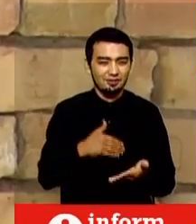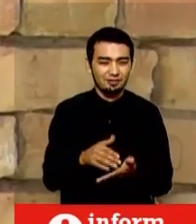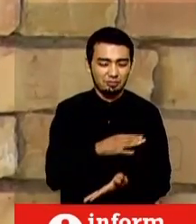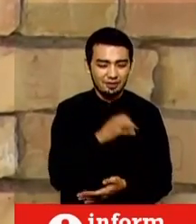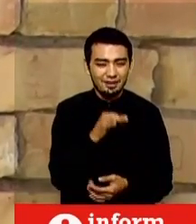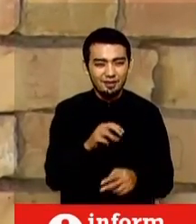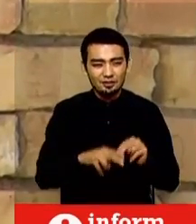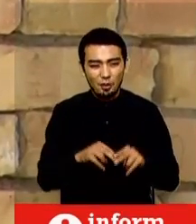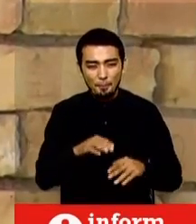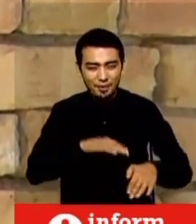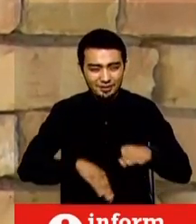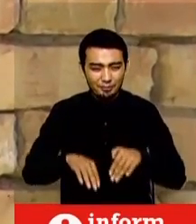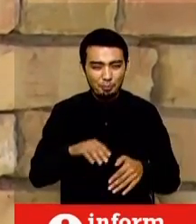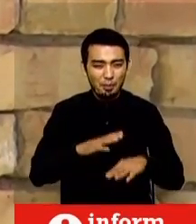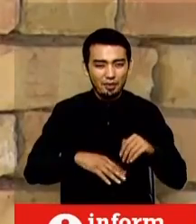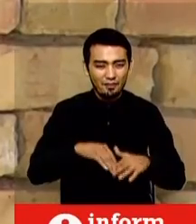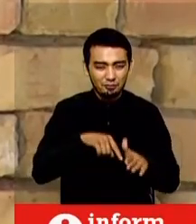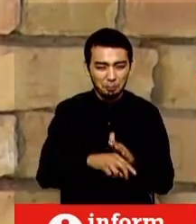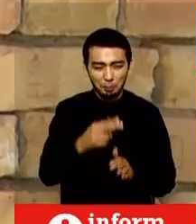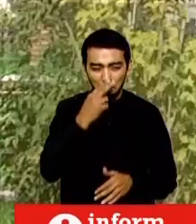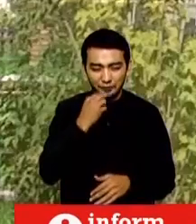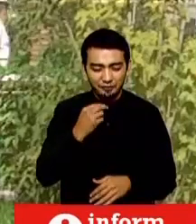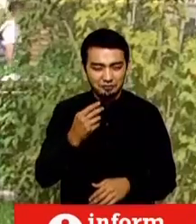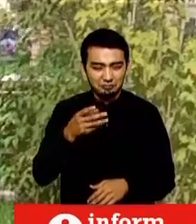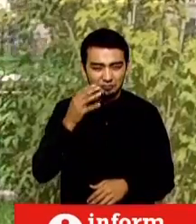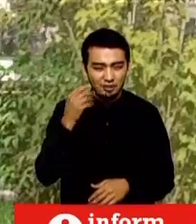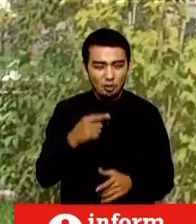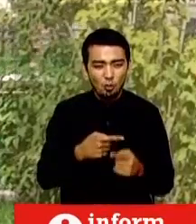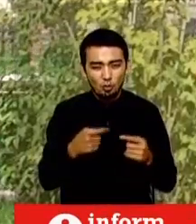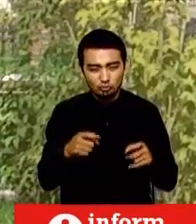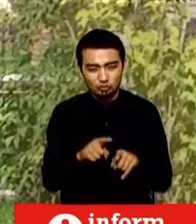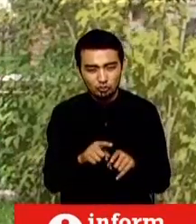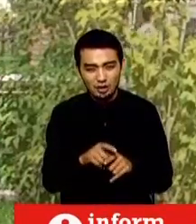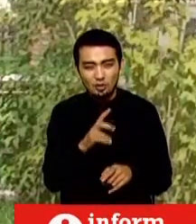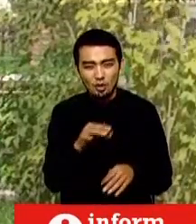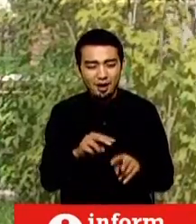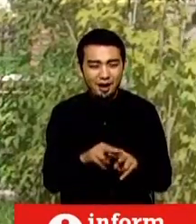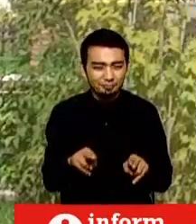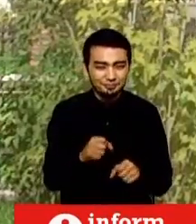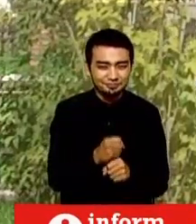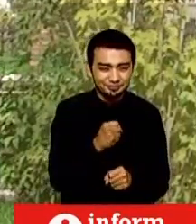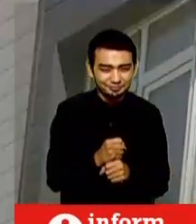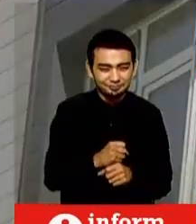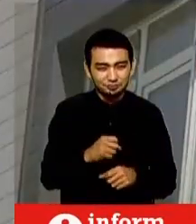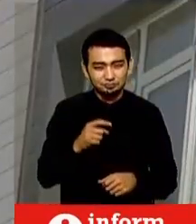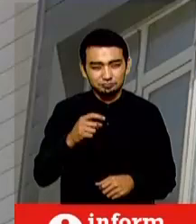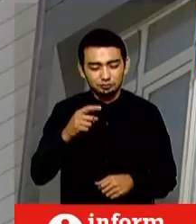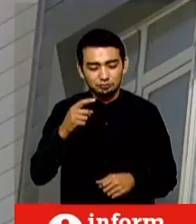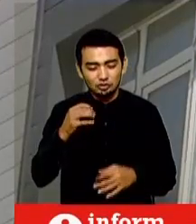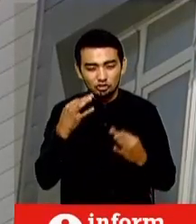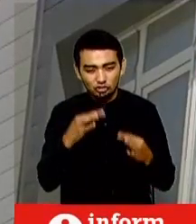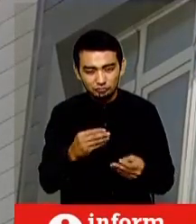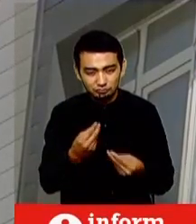строительство бассейнов в подвалах домов – привычная практика. Взять хотя бы гостиницы. Правда, строить такие сооружения нужно с умом и